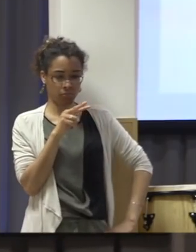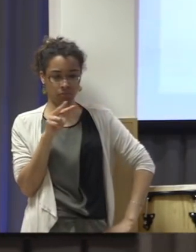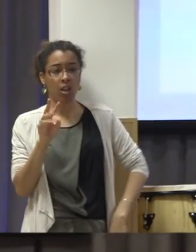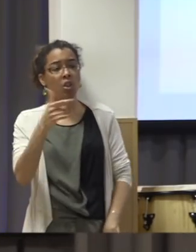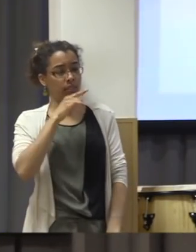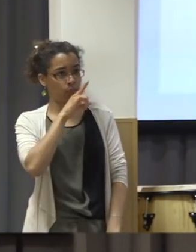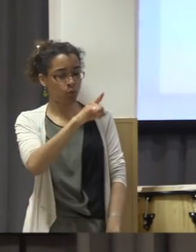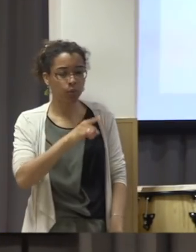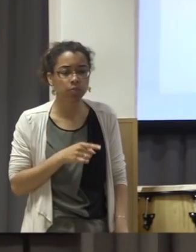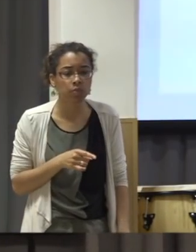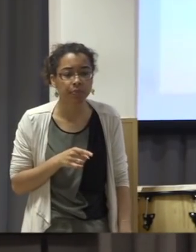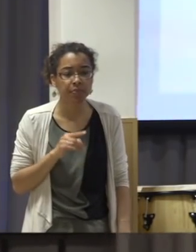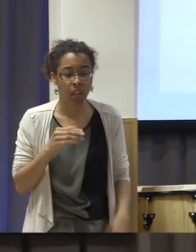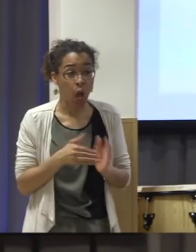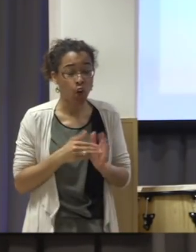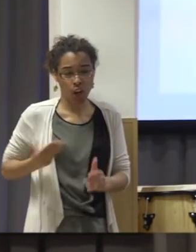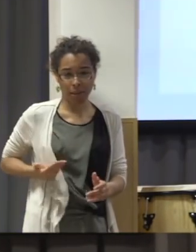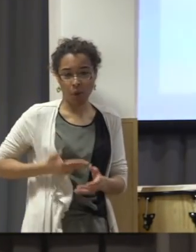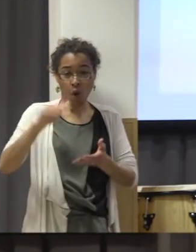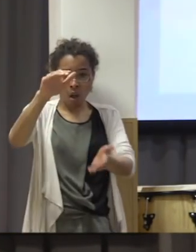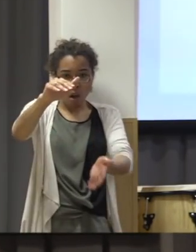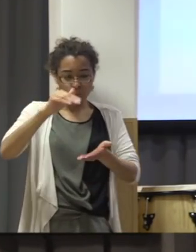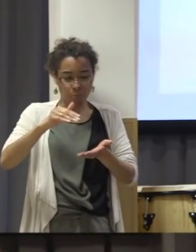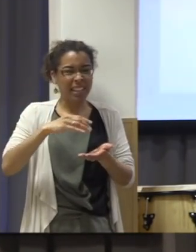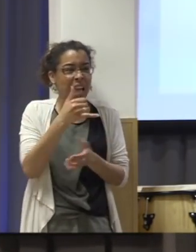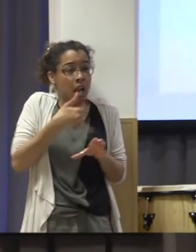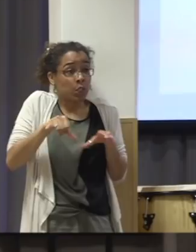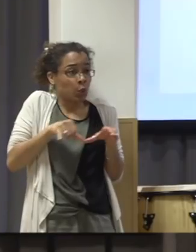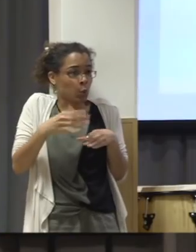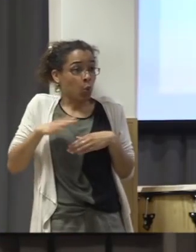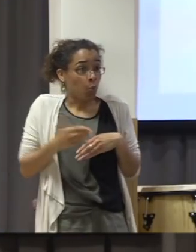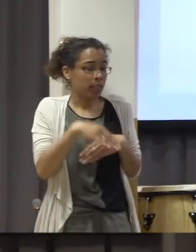deuxième jour, j'ai vu encore une maman qui m'a fait une bonne sauce de poisson.